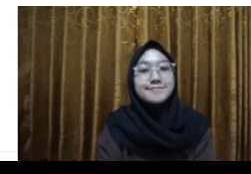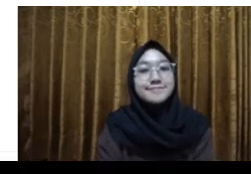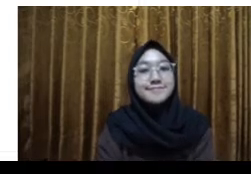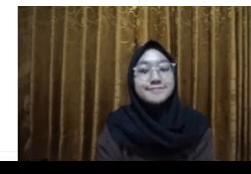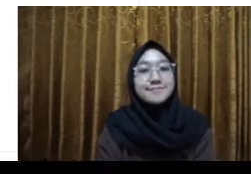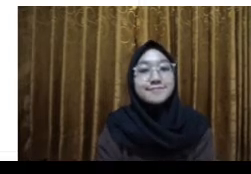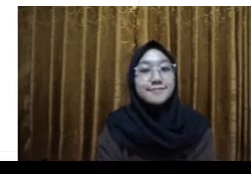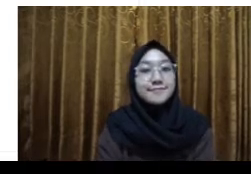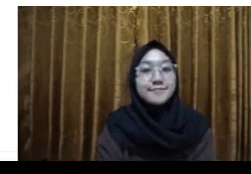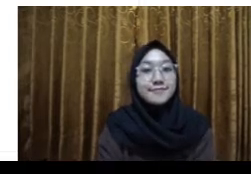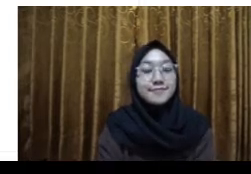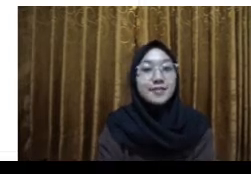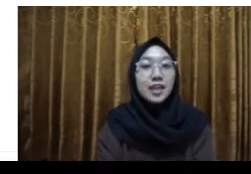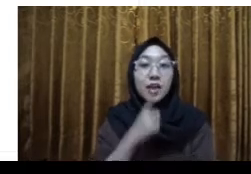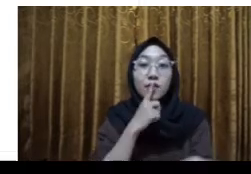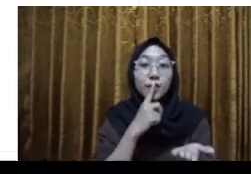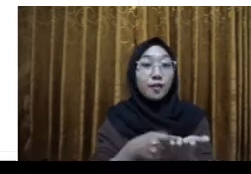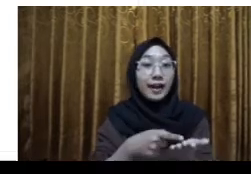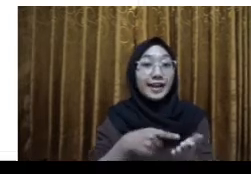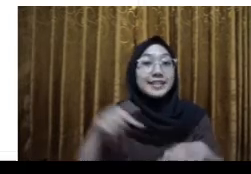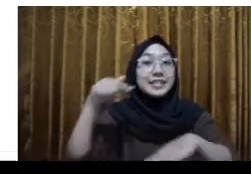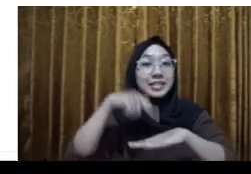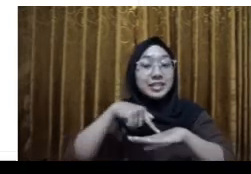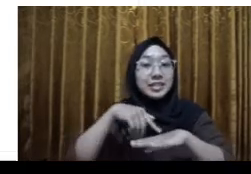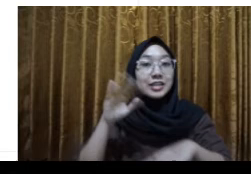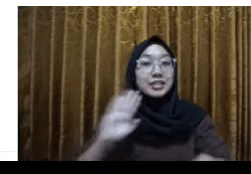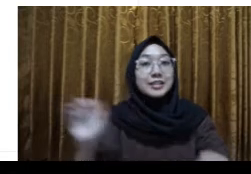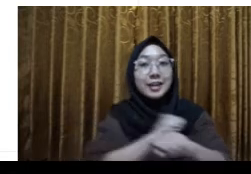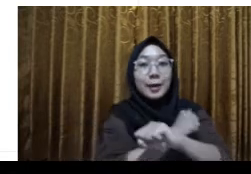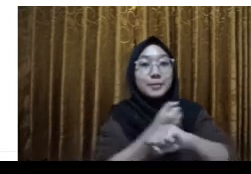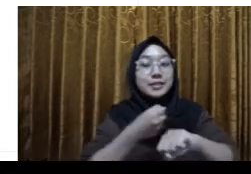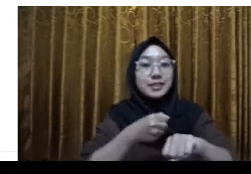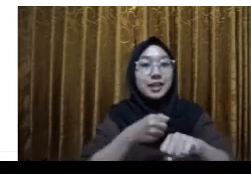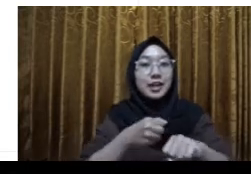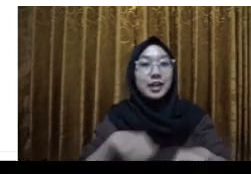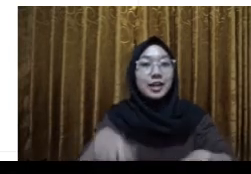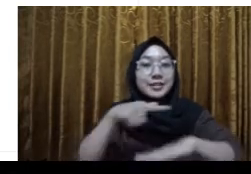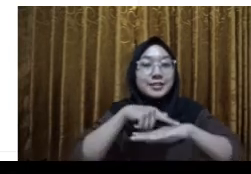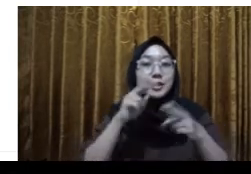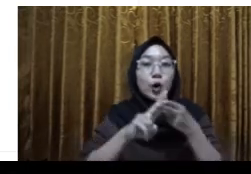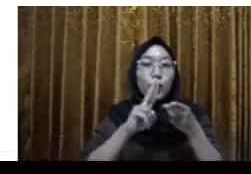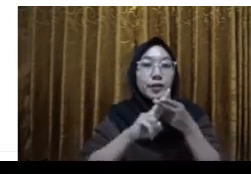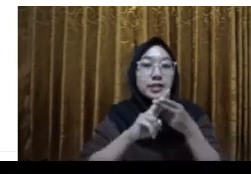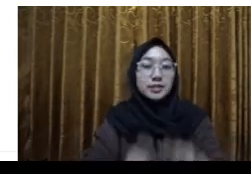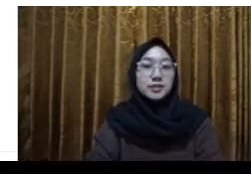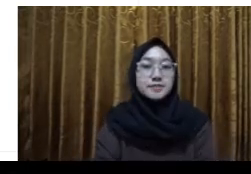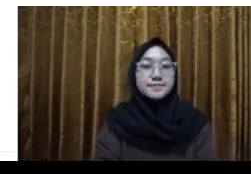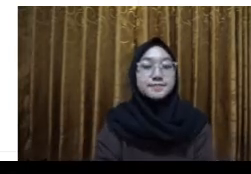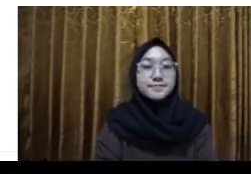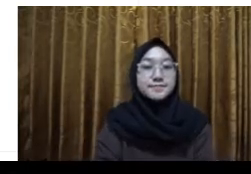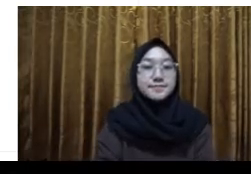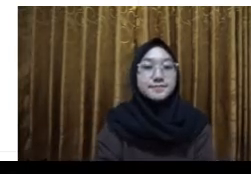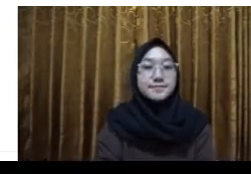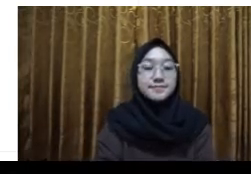Add to 6 compress as copy restore send to Nampaknya file ini tidak bisa di convert. Nah, kalau memang tidak